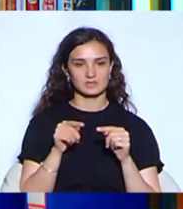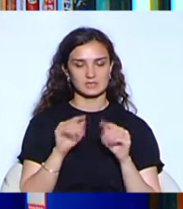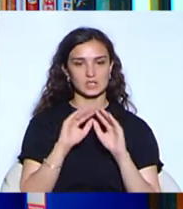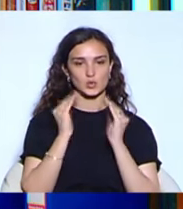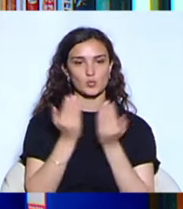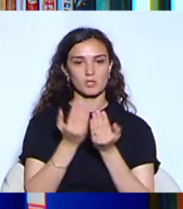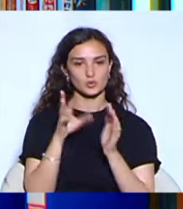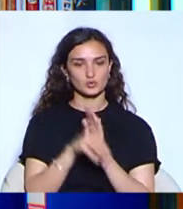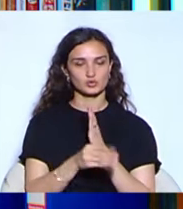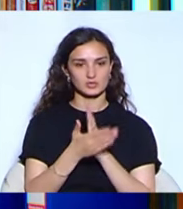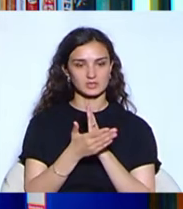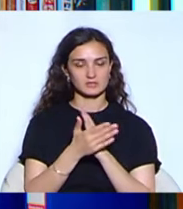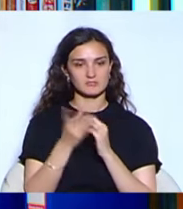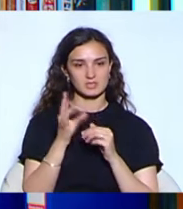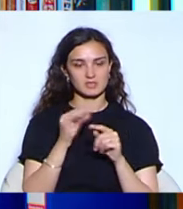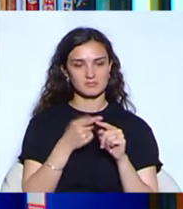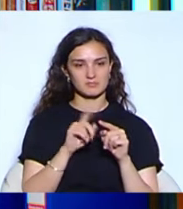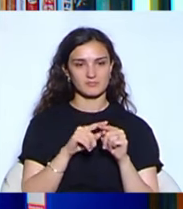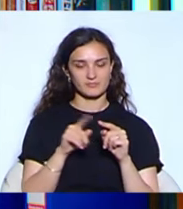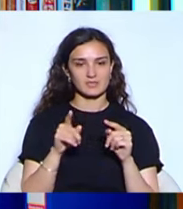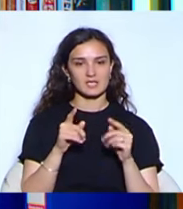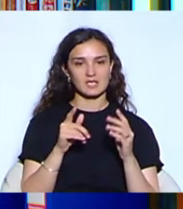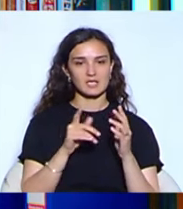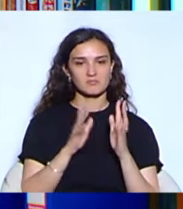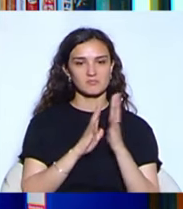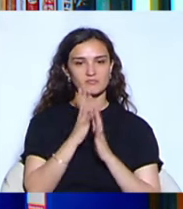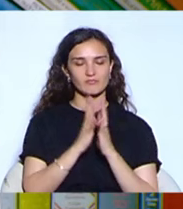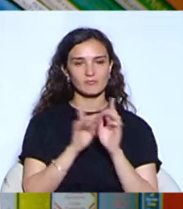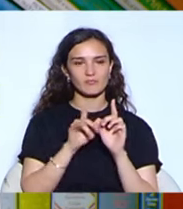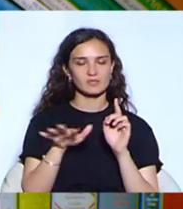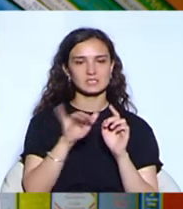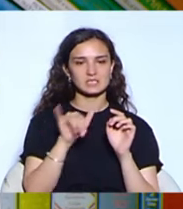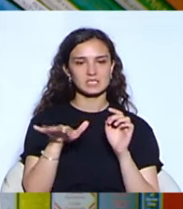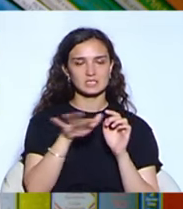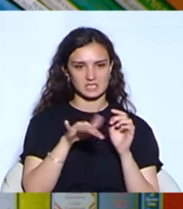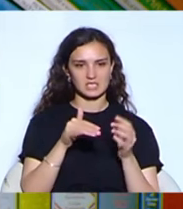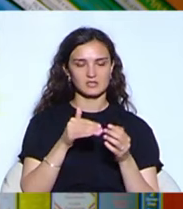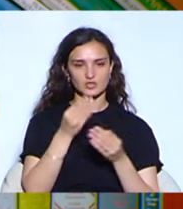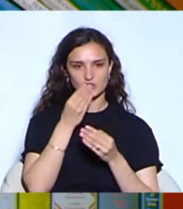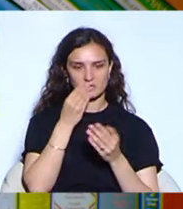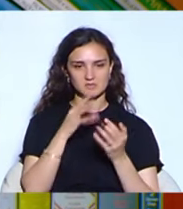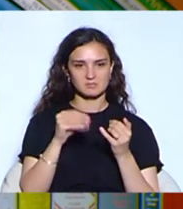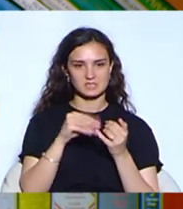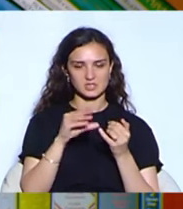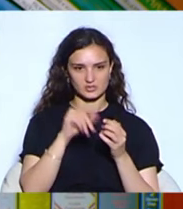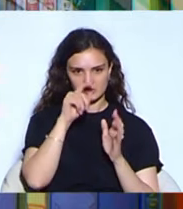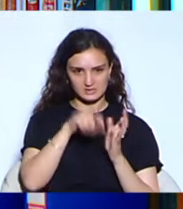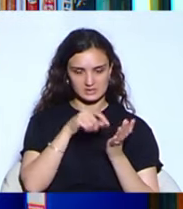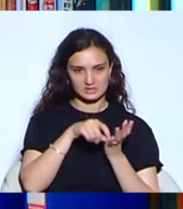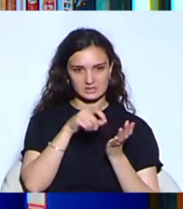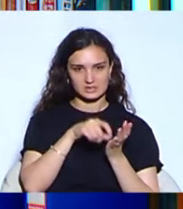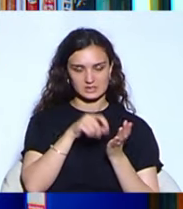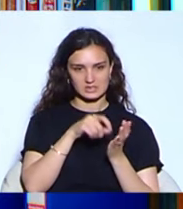ინკუბატორშია, მაგრამ ლაპარაკია ველურ პირობებში გაზრდელი ქათამი, ანუ იქ სადაც მინერალებს ჭამს, ანუ მიწაში იკენკება